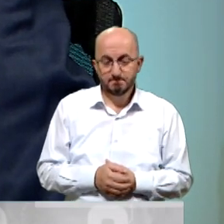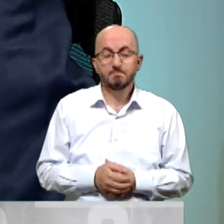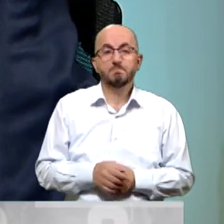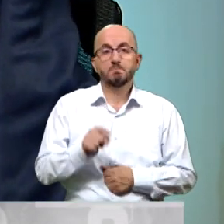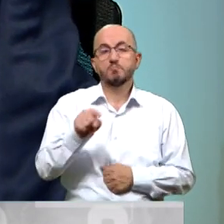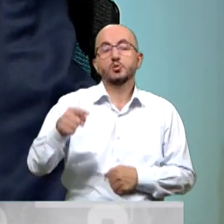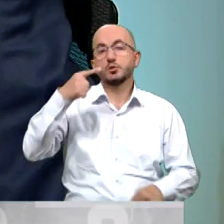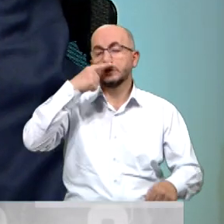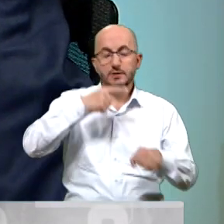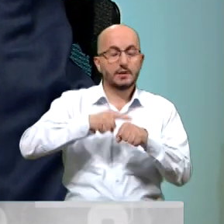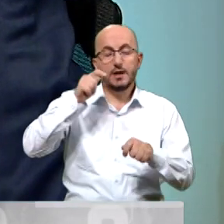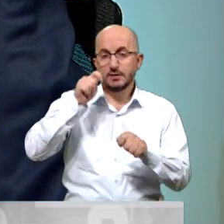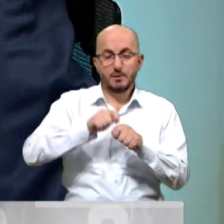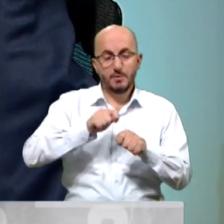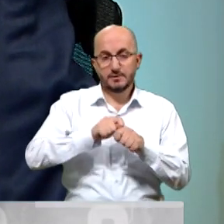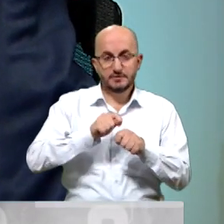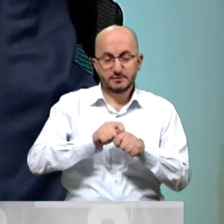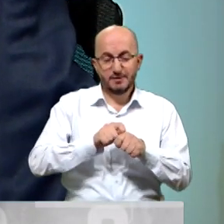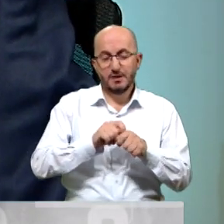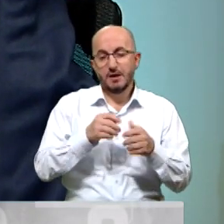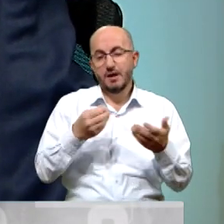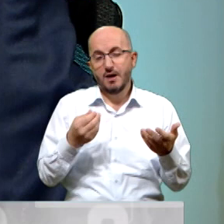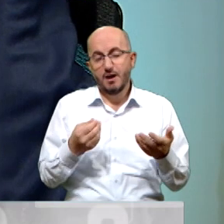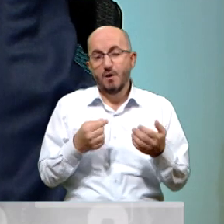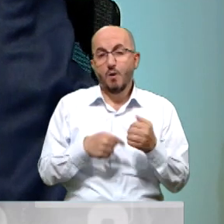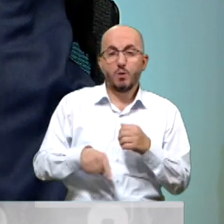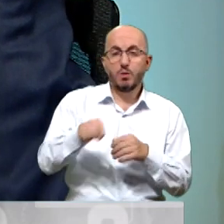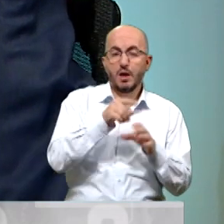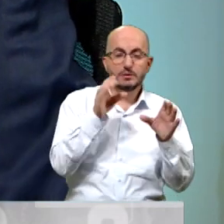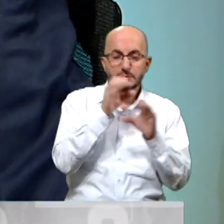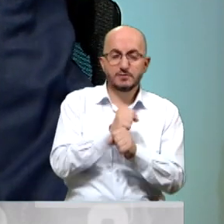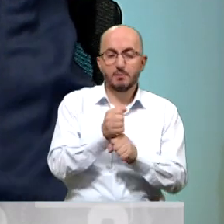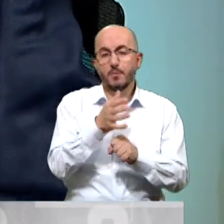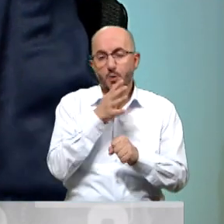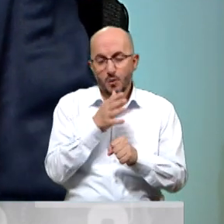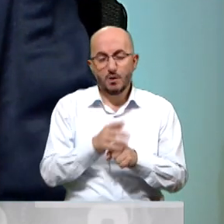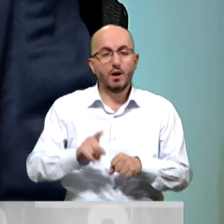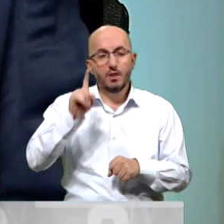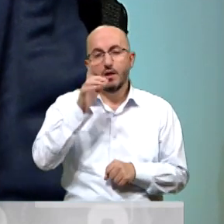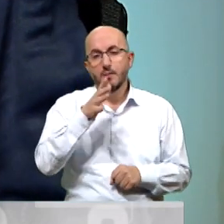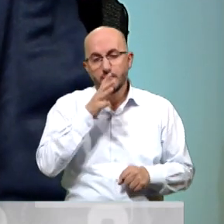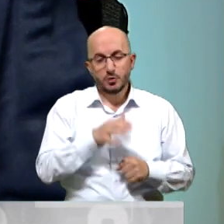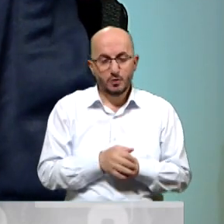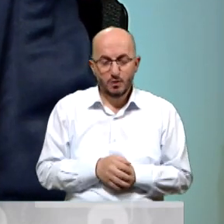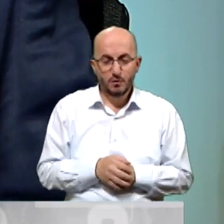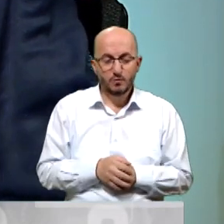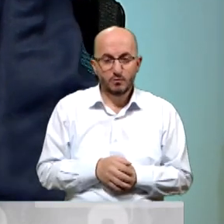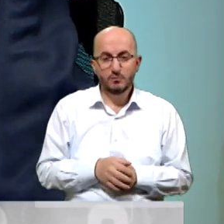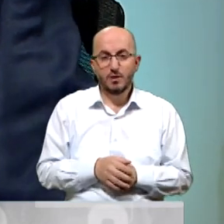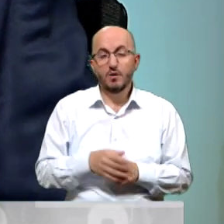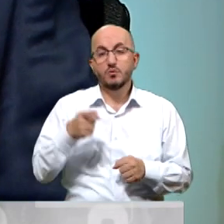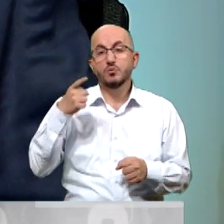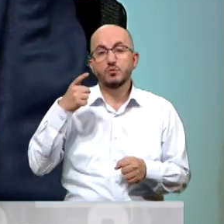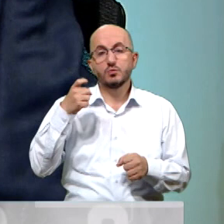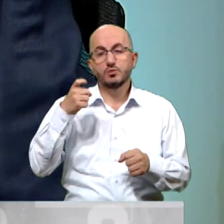Bunu inanarak yaparsa, yani sanki onlar gaybı biliyorlar, Allah biliyor, bir de işte o kurşun döken